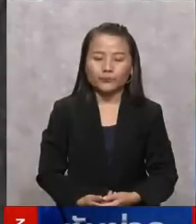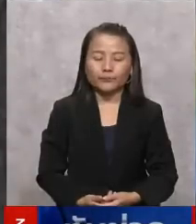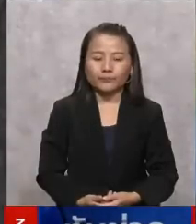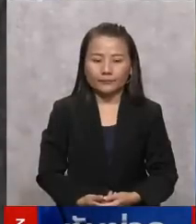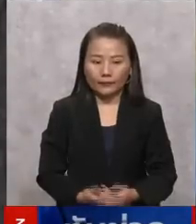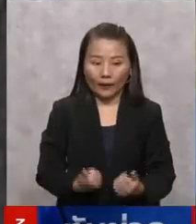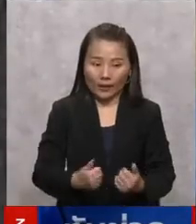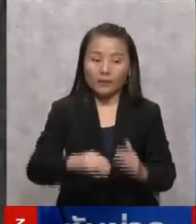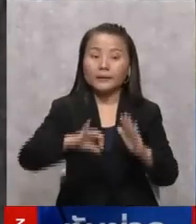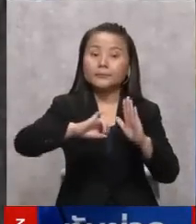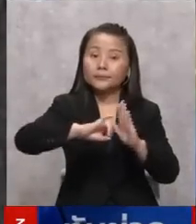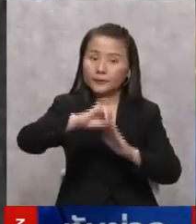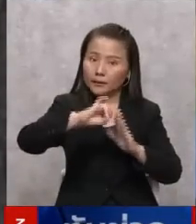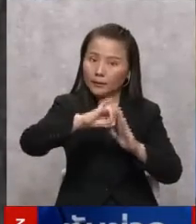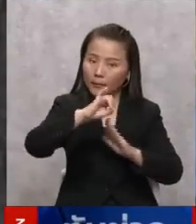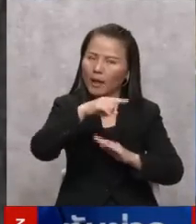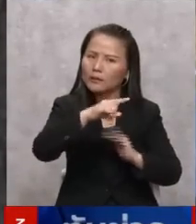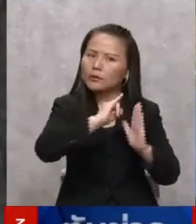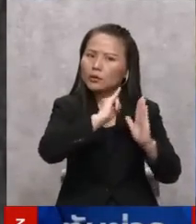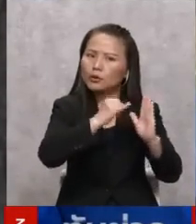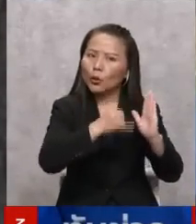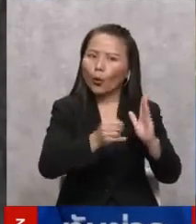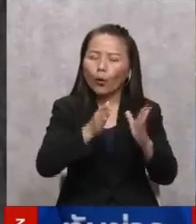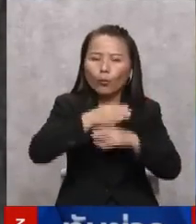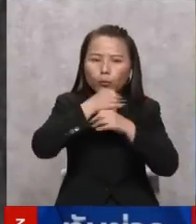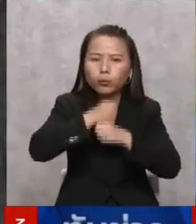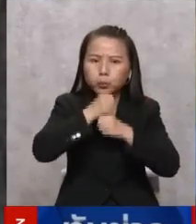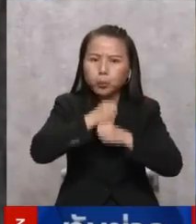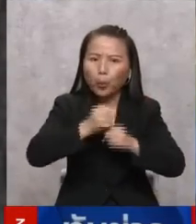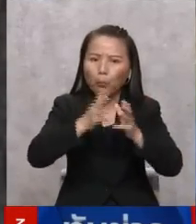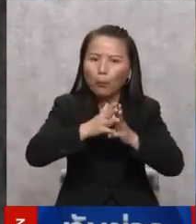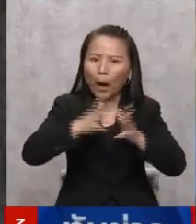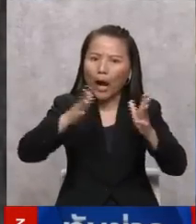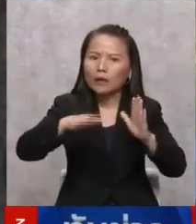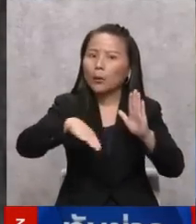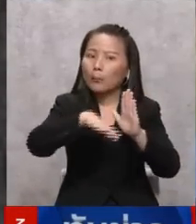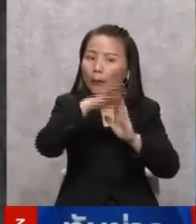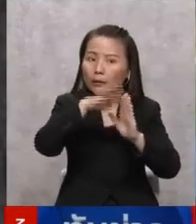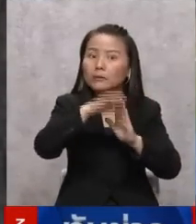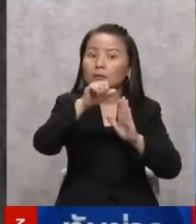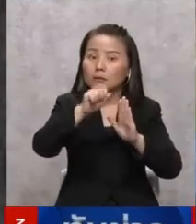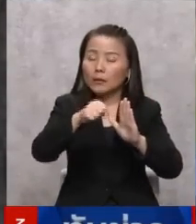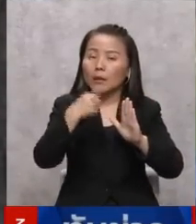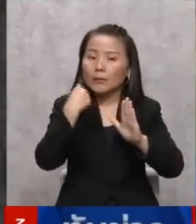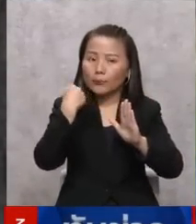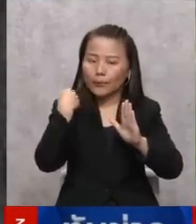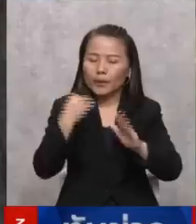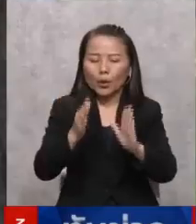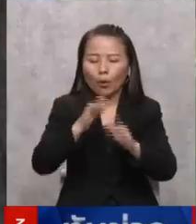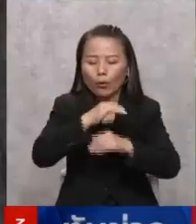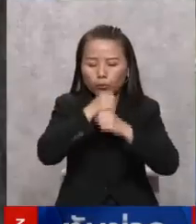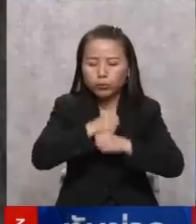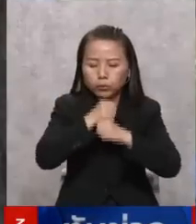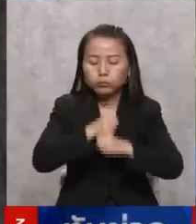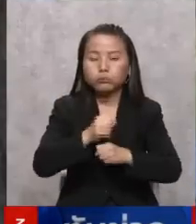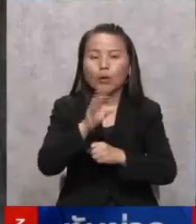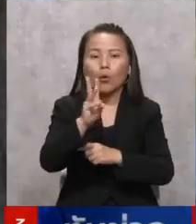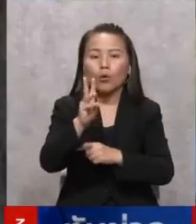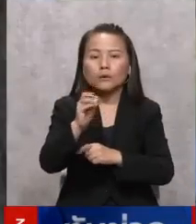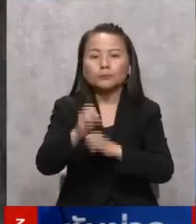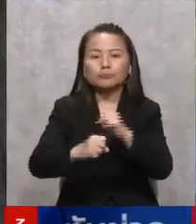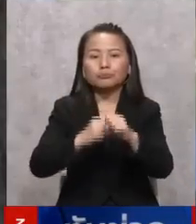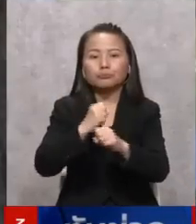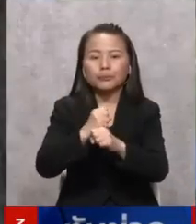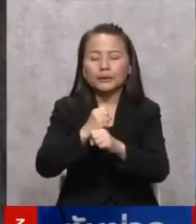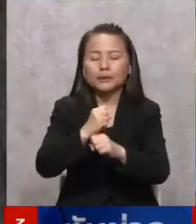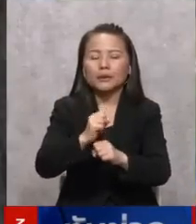ครับจังหวัดเชียงใหม่ถือว่าเป็นหนึ่งในจังหวัดที่มีผู้สูงอายุมากที่สุดในภาคเหนือนะครับโดยมีสถิติผู้สูงอายุมากกว่า60ปีขึ้นไป